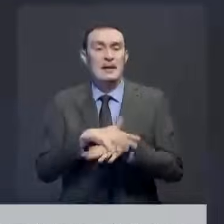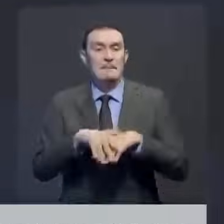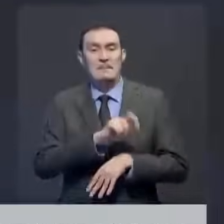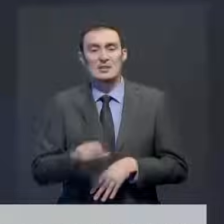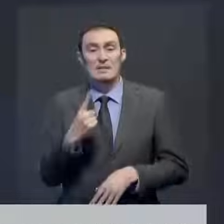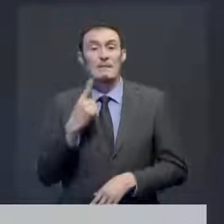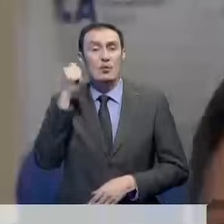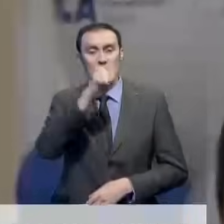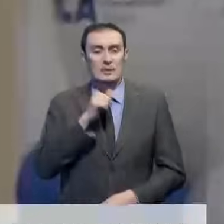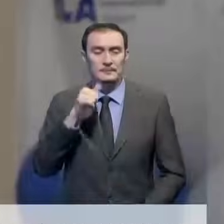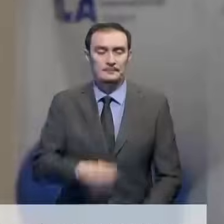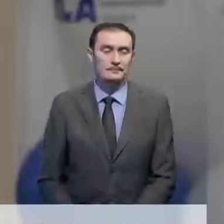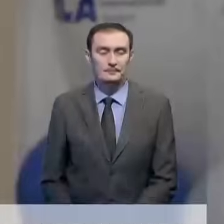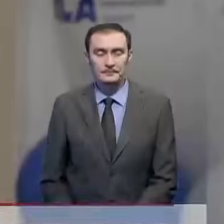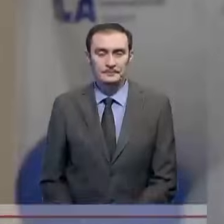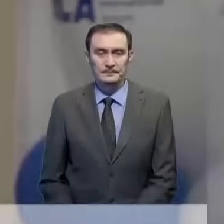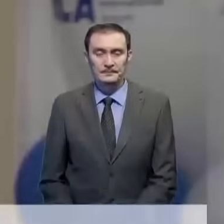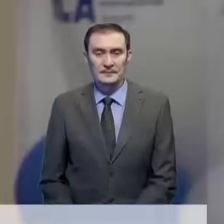пассажиров в год.